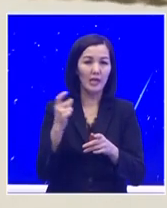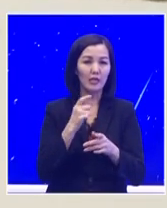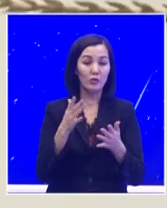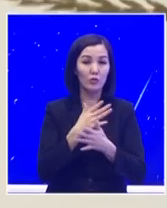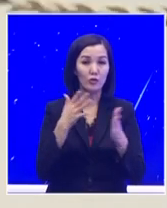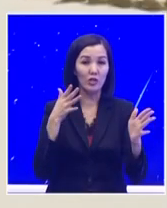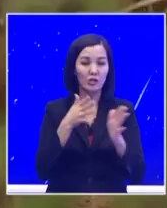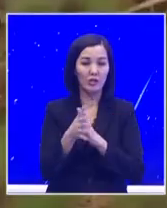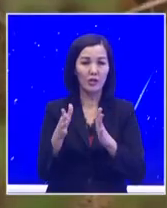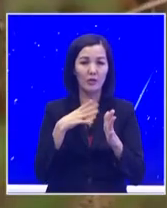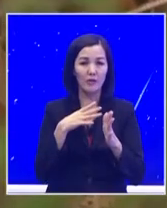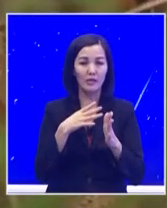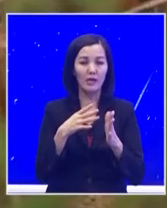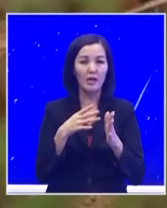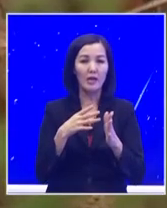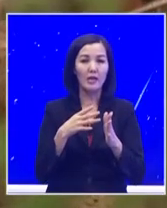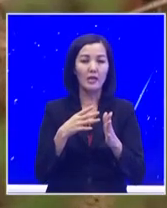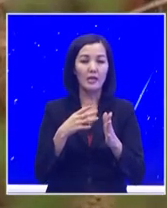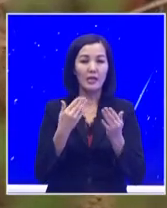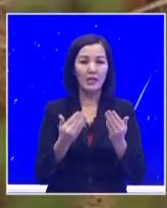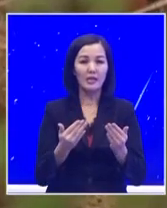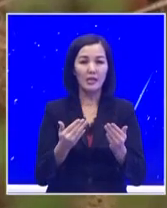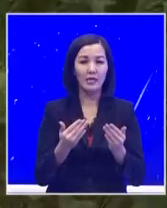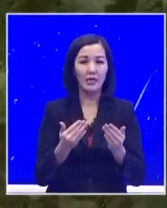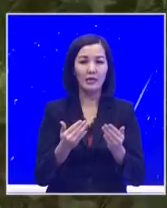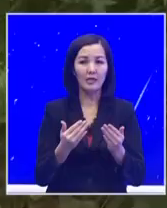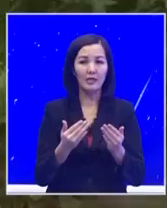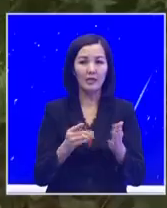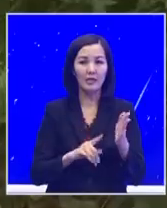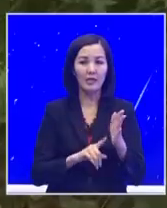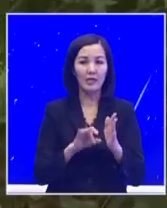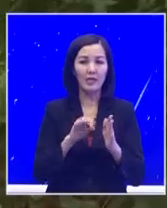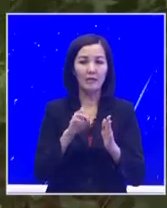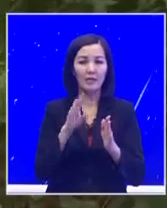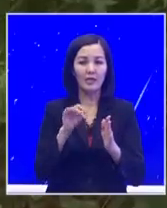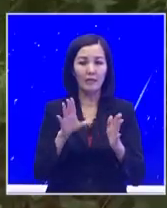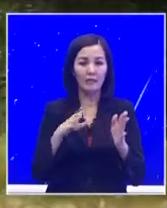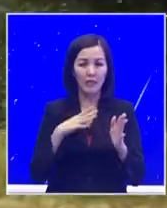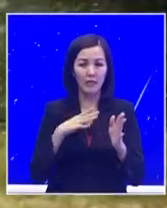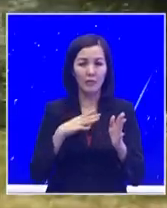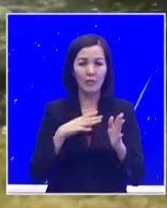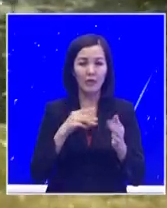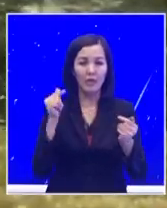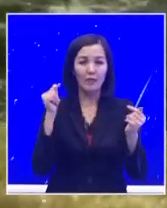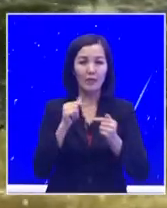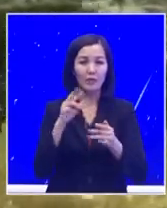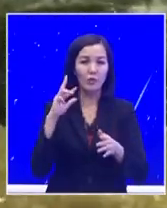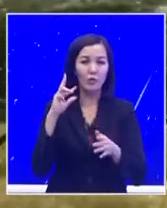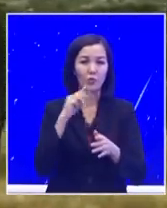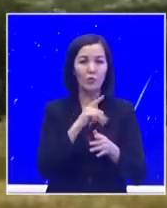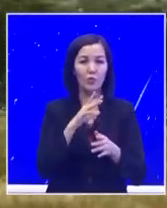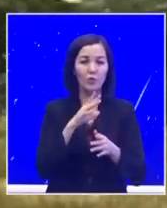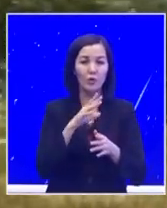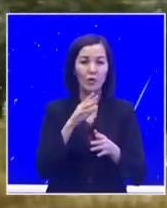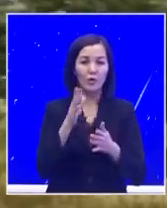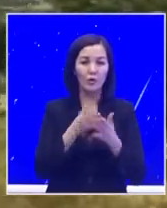зор шығынға батуда. Белгілі болғандай, олар алдымен Йеменде пайда болған. Мамандар дер кезінде жәндіктерге қарсы у себіп